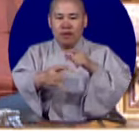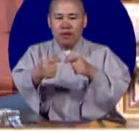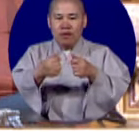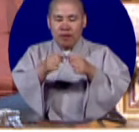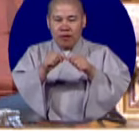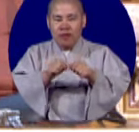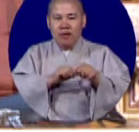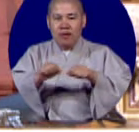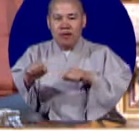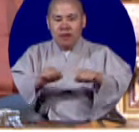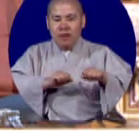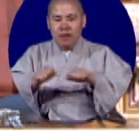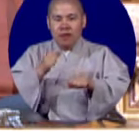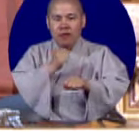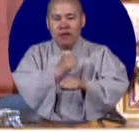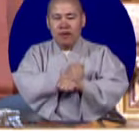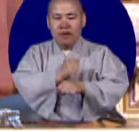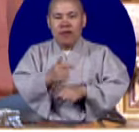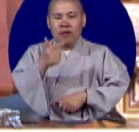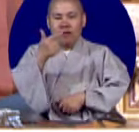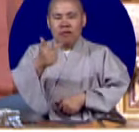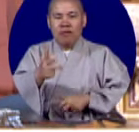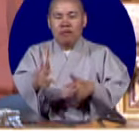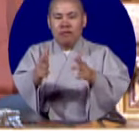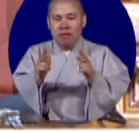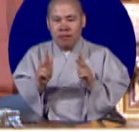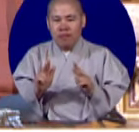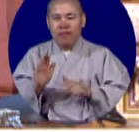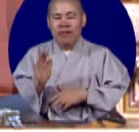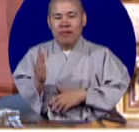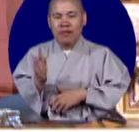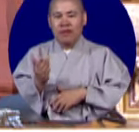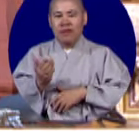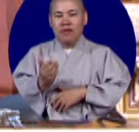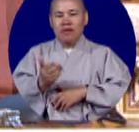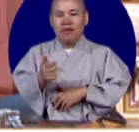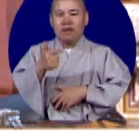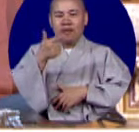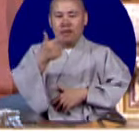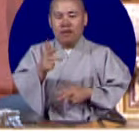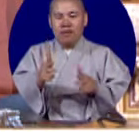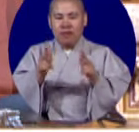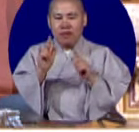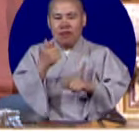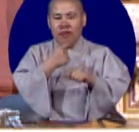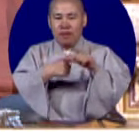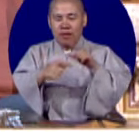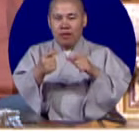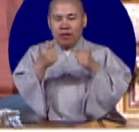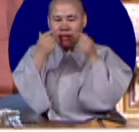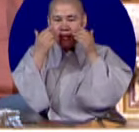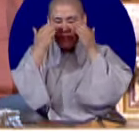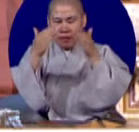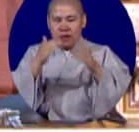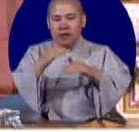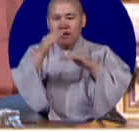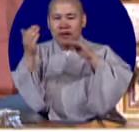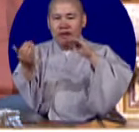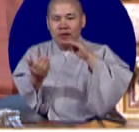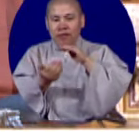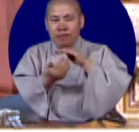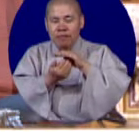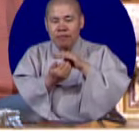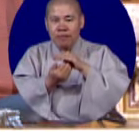구체적으로 실천하는 게 육바라밀이고요. 그 또 육바라밀을 더 완벽하게 성취하는